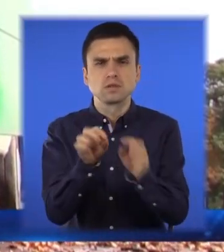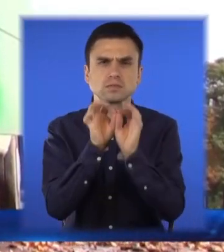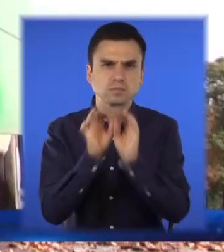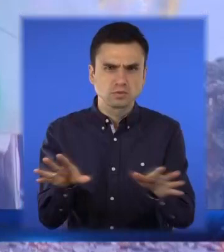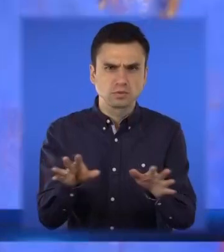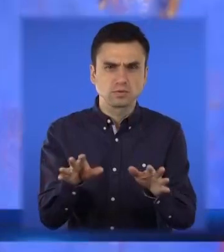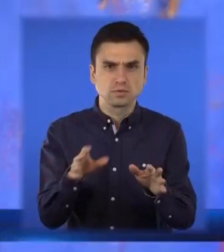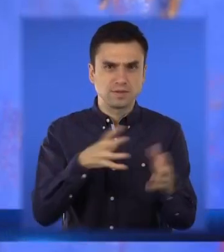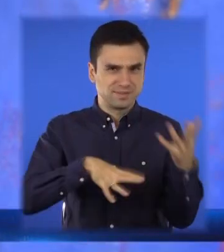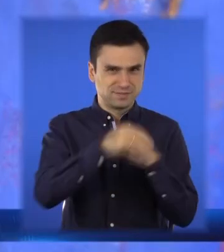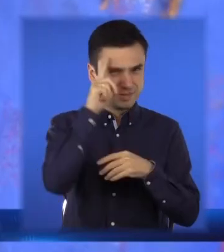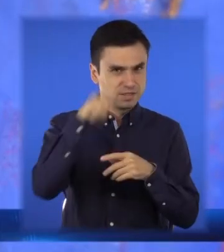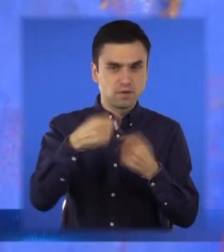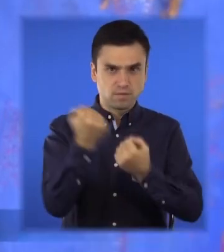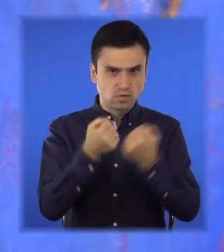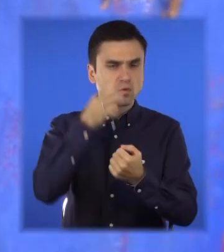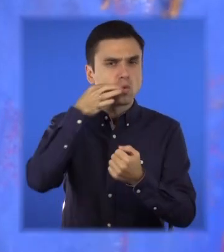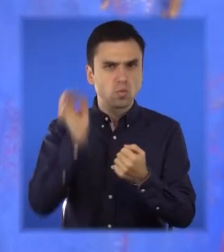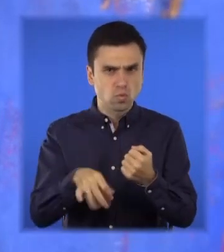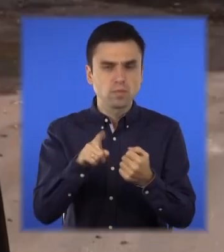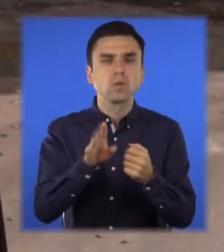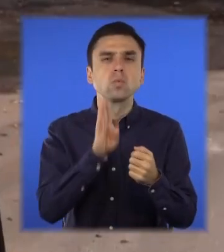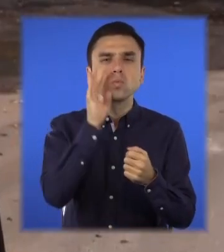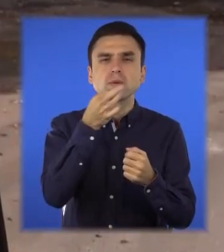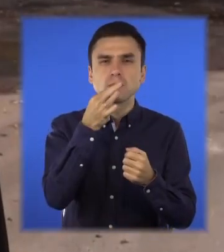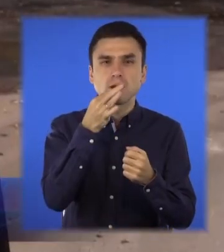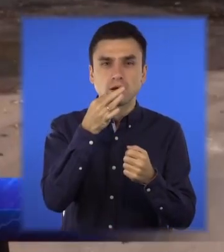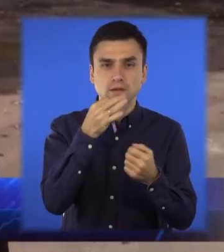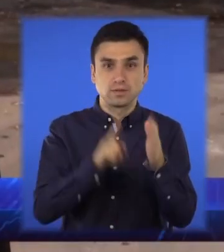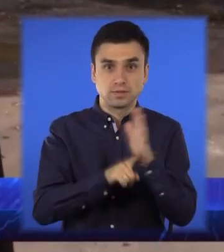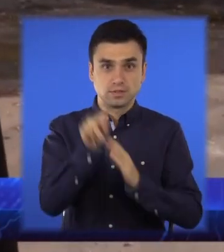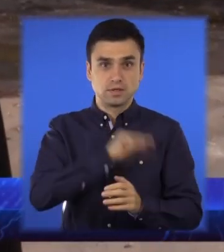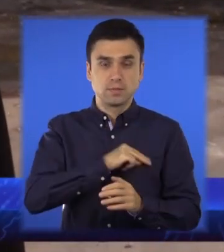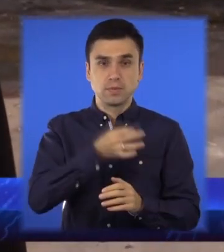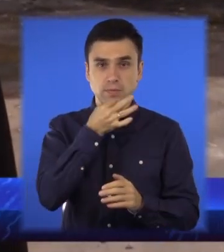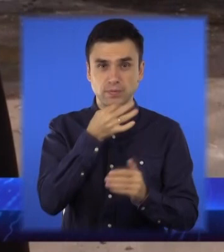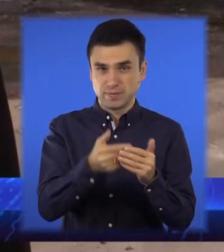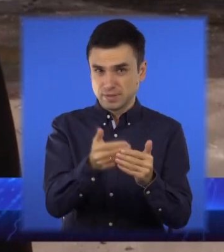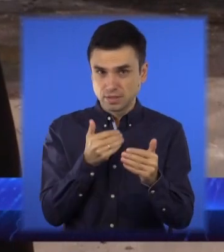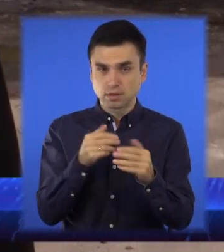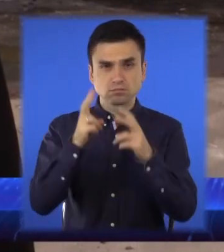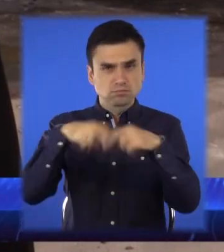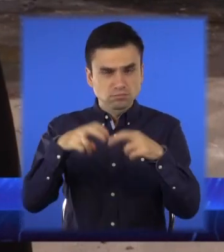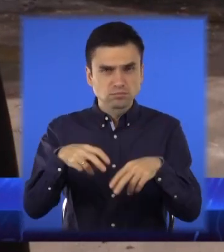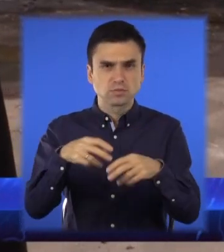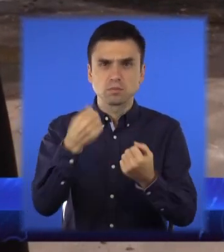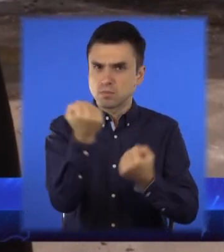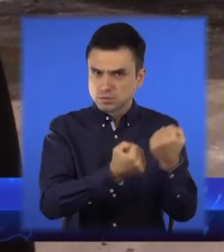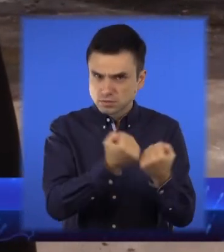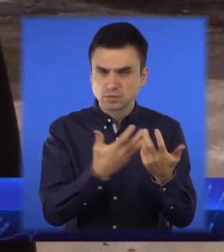досвідчений та вранці проходив медичний огляд перед виїздом на маршрут. Обов'язково буде проведена перевірка.